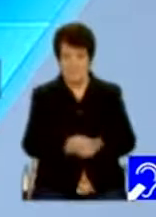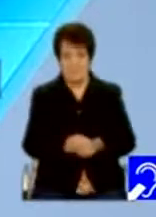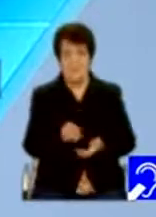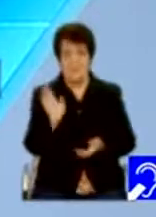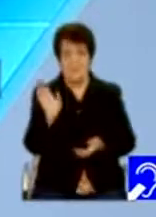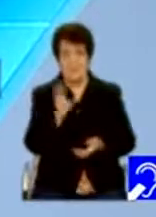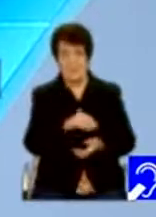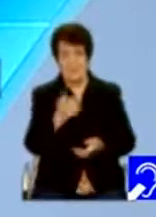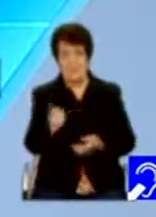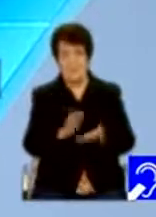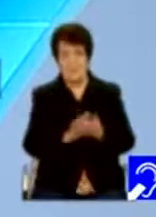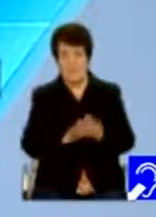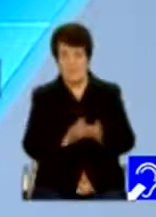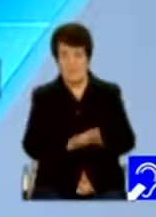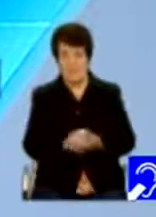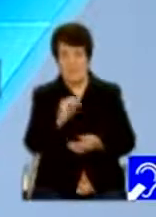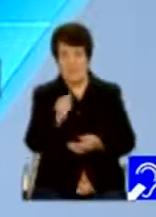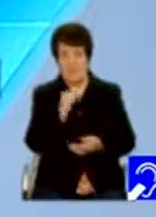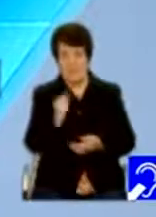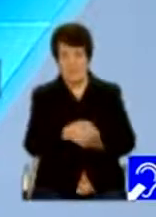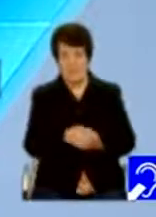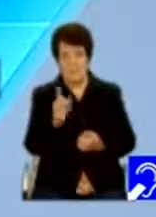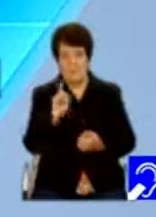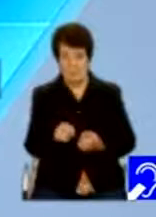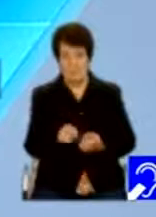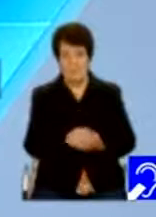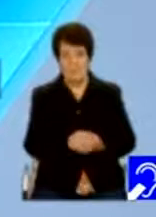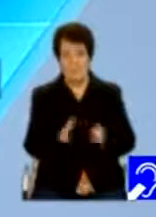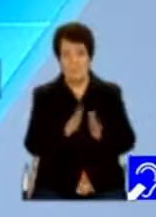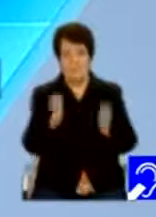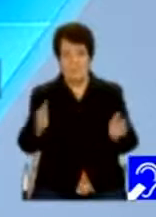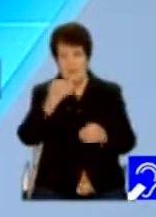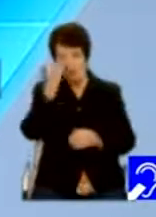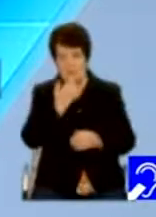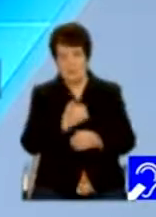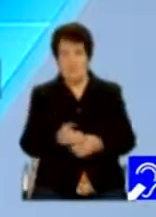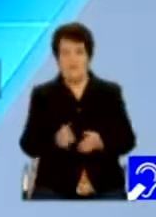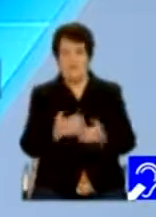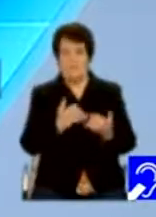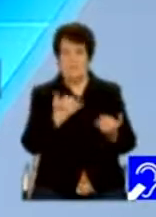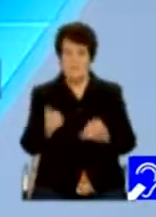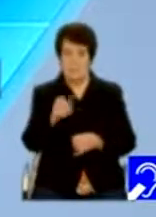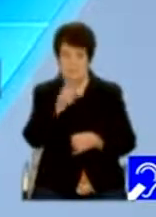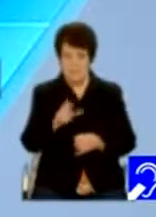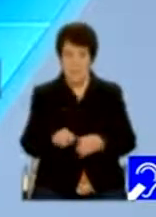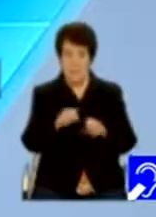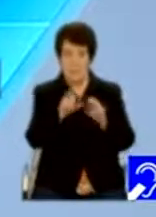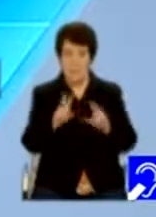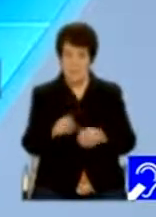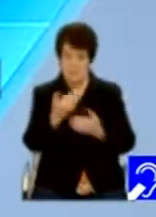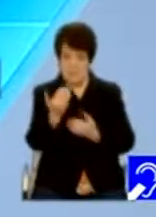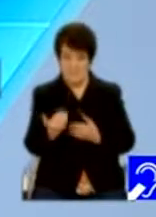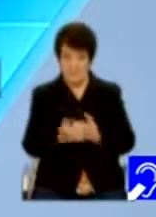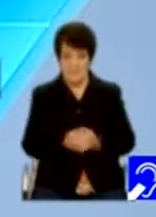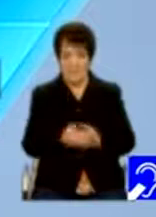acest calificativ an de an. Pentru aceasta un mare mulțumesc. Stimați prieteni, profesionalismul de care dăm